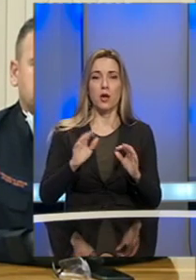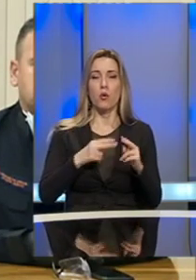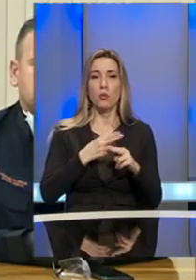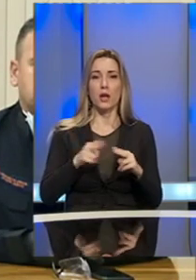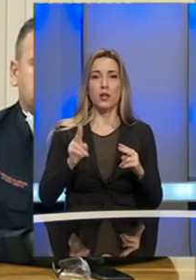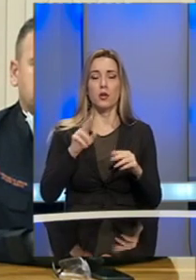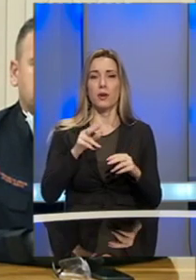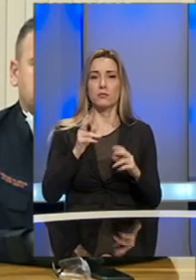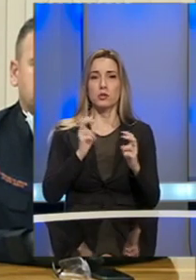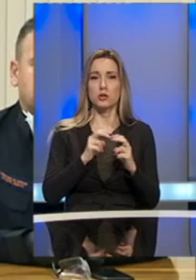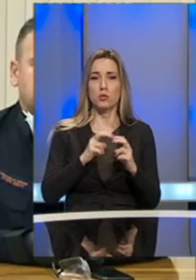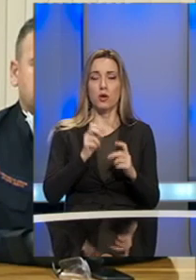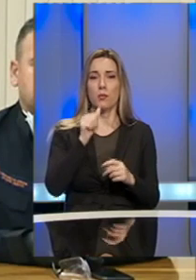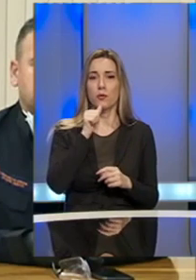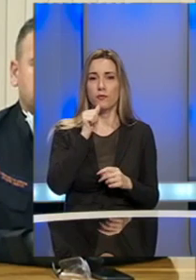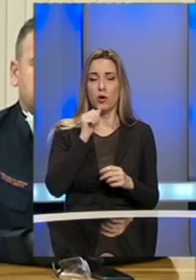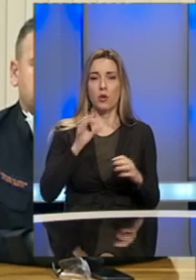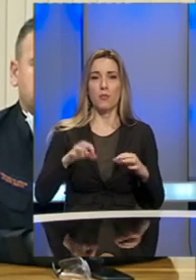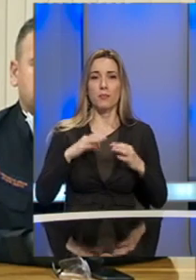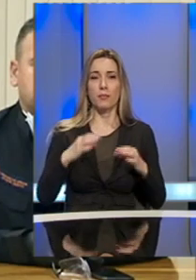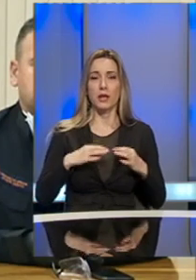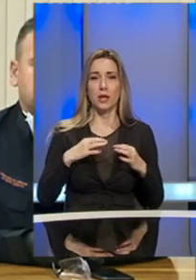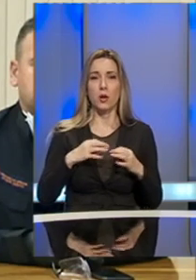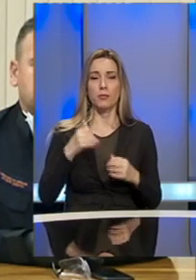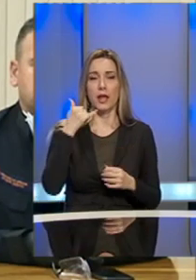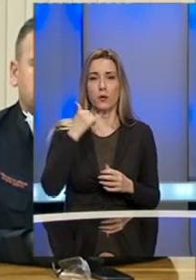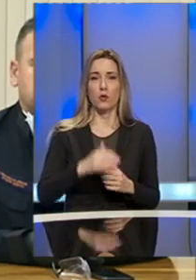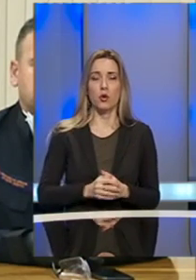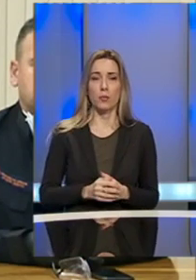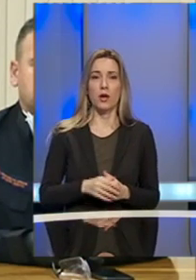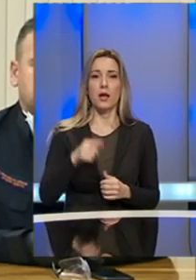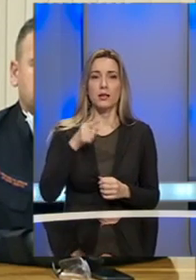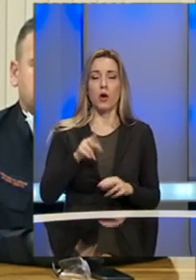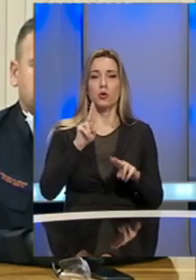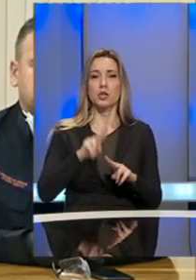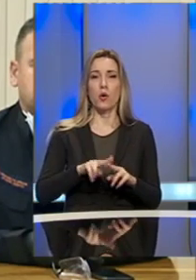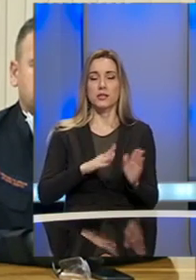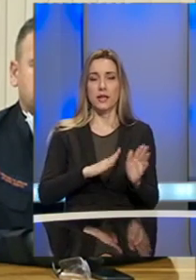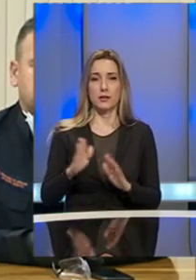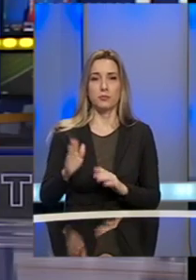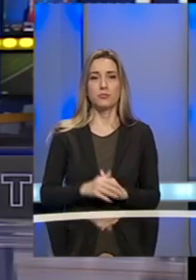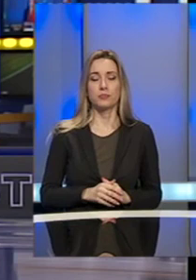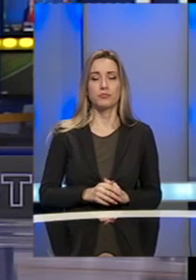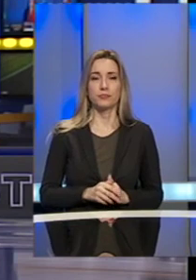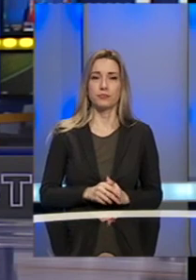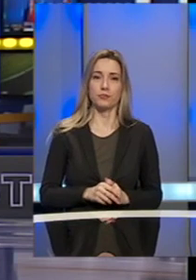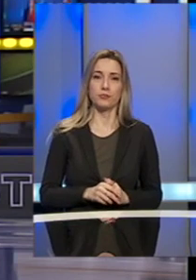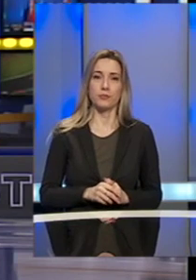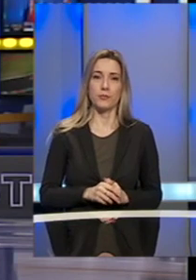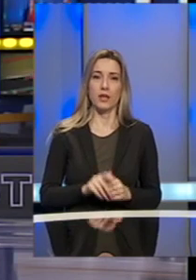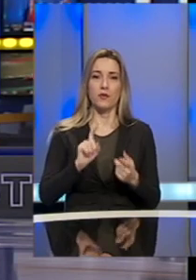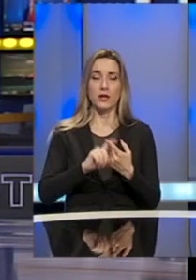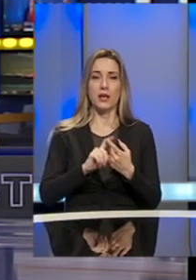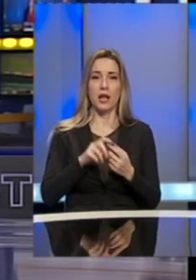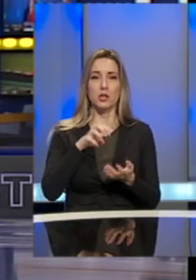snabdijevanje strujom, vodom, plinom, telefonom. Tako će i ostati.